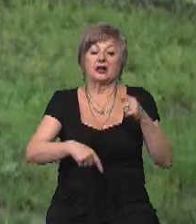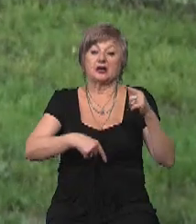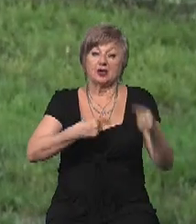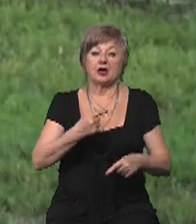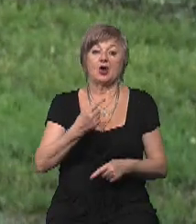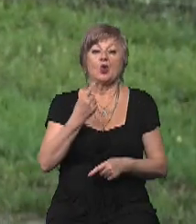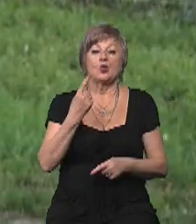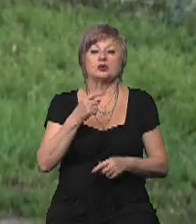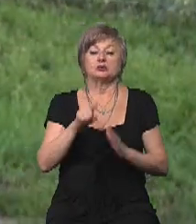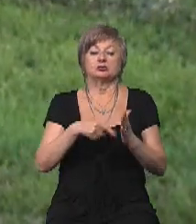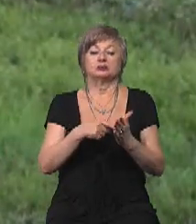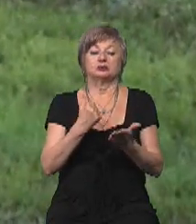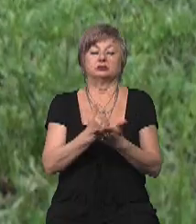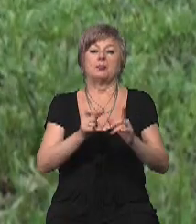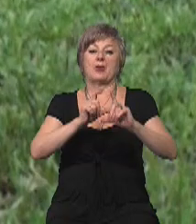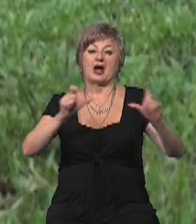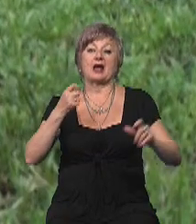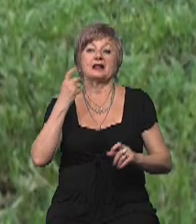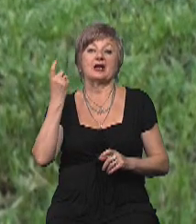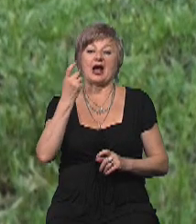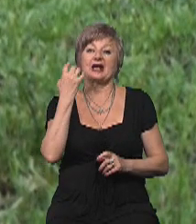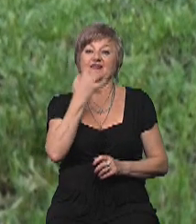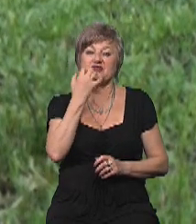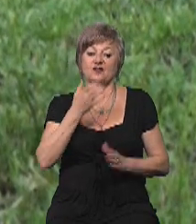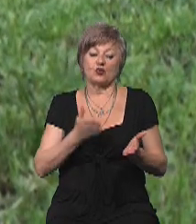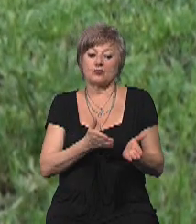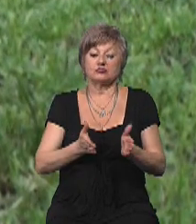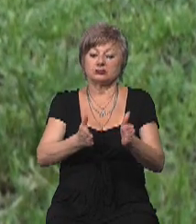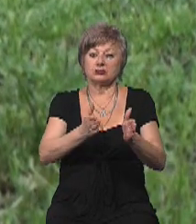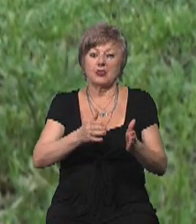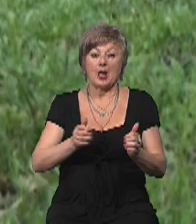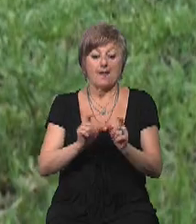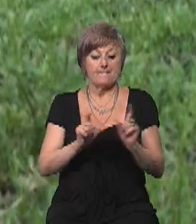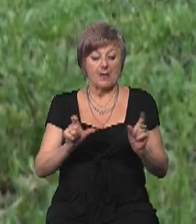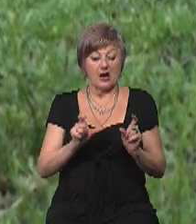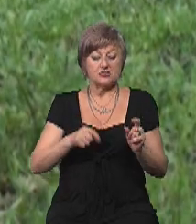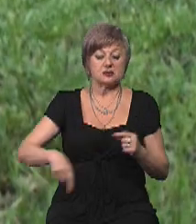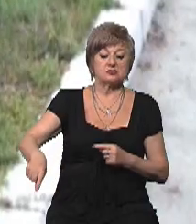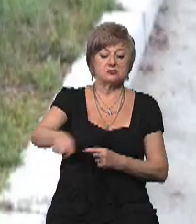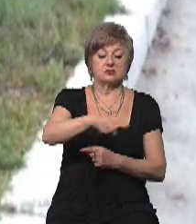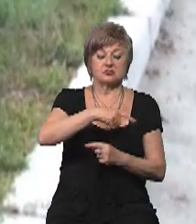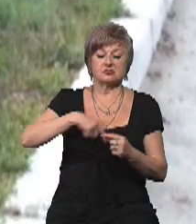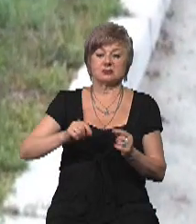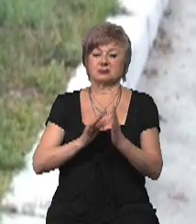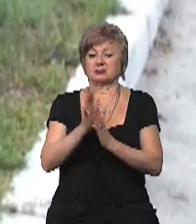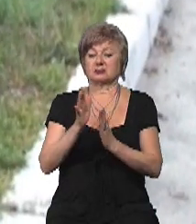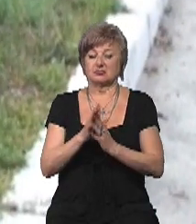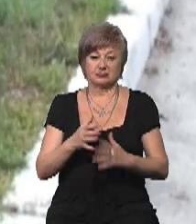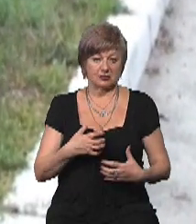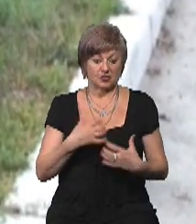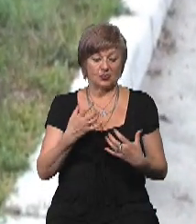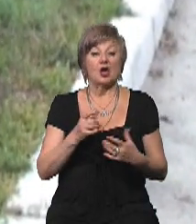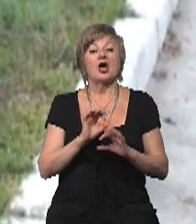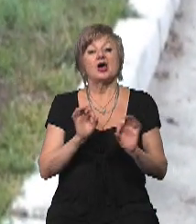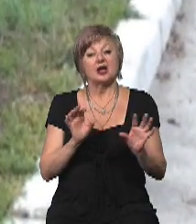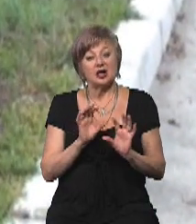один із гіпермаркетів, що на трасі Харків-Сімферополь. Уся територія перед магазином заросла амброзією. Інспектор з благоустрою розповідає,